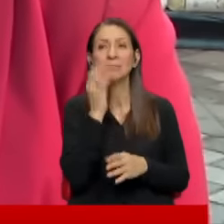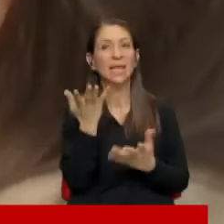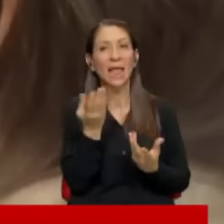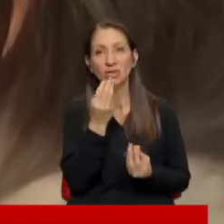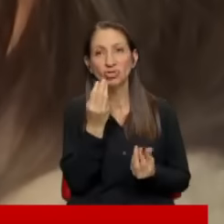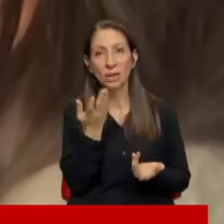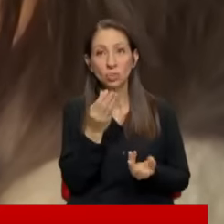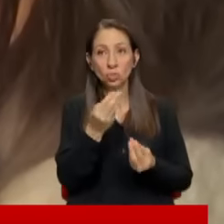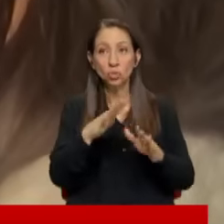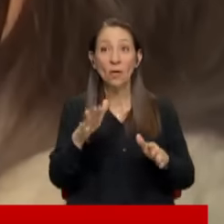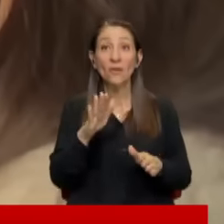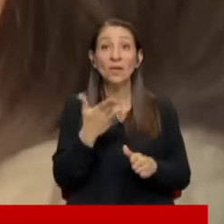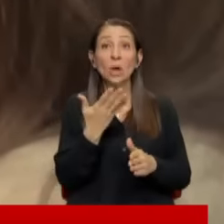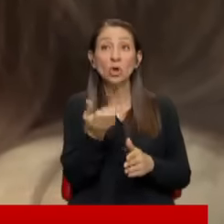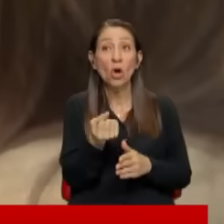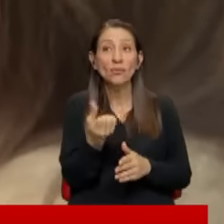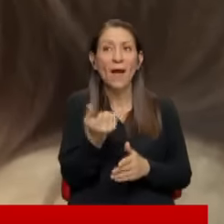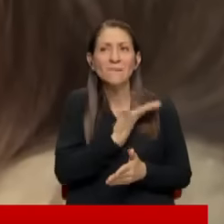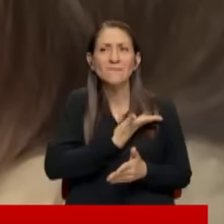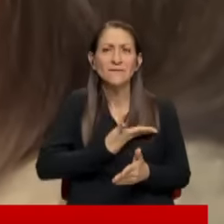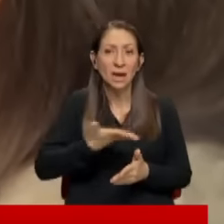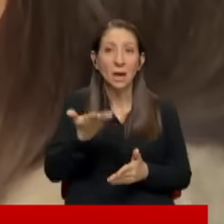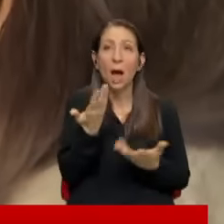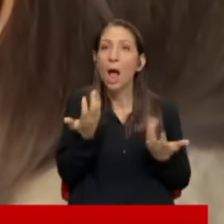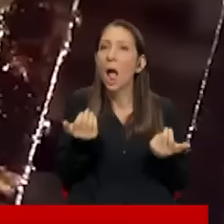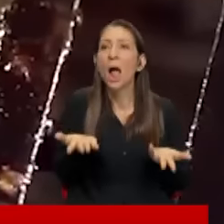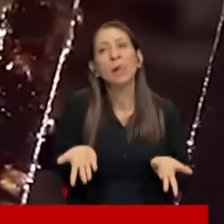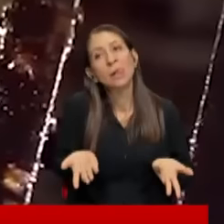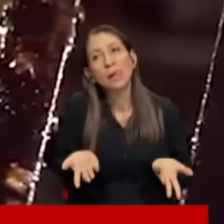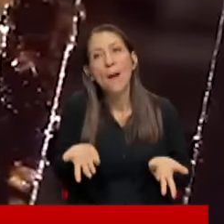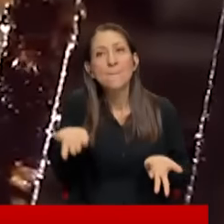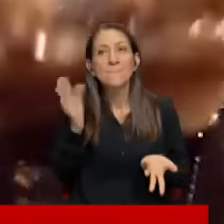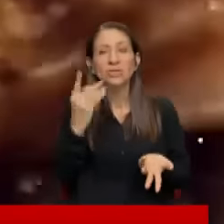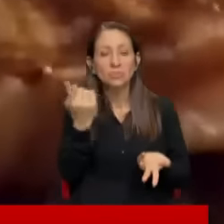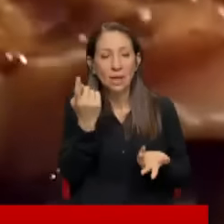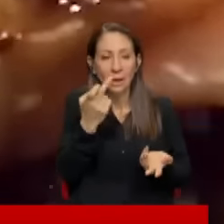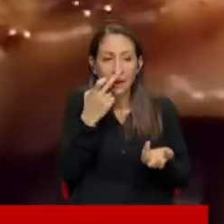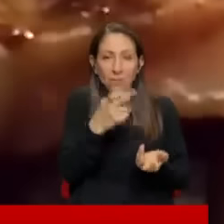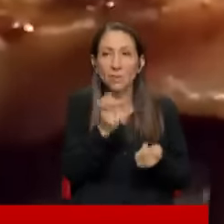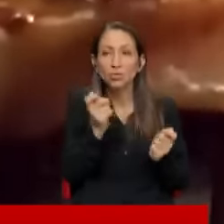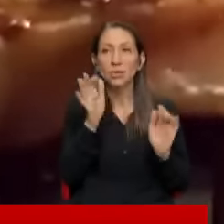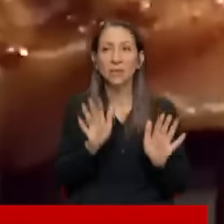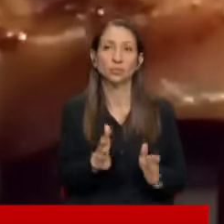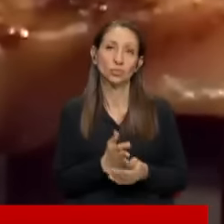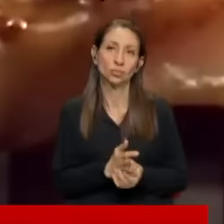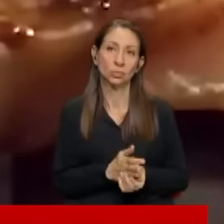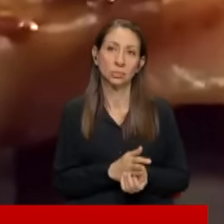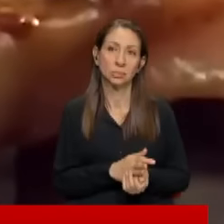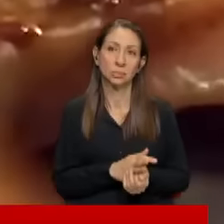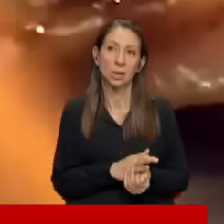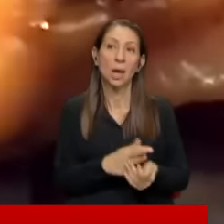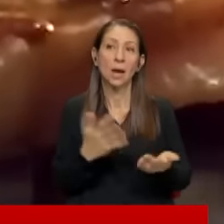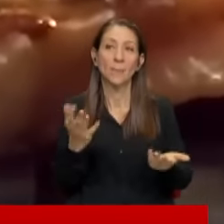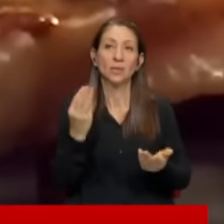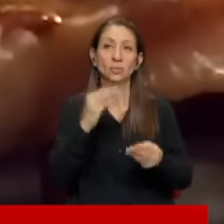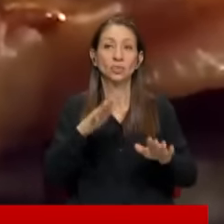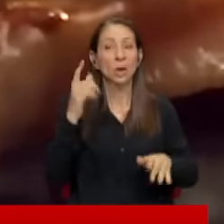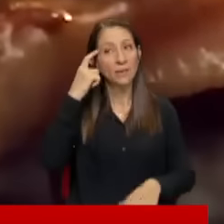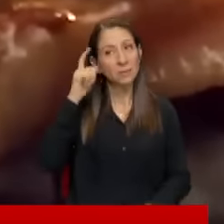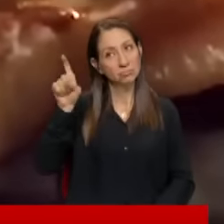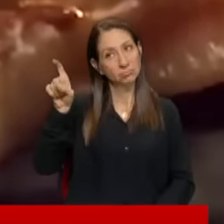ne yiyecek? Çocukların vazgeçilmesi köfteydi yani, ama işte alamadığın zaman başka şeylerle kandırmak zorunda kalıyorsunuz. Yani ama gene de çocuğun